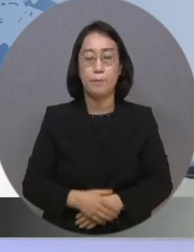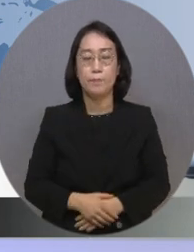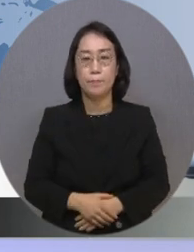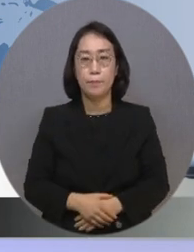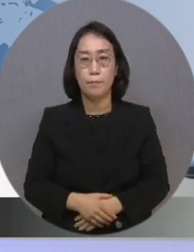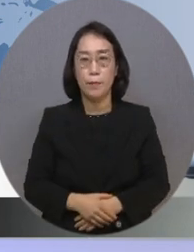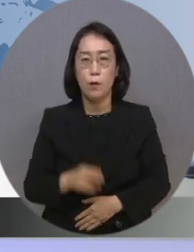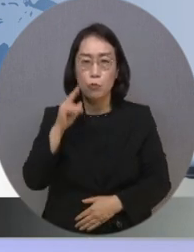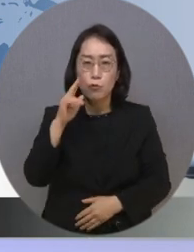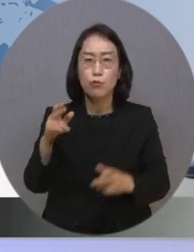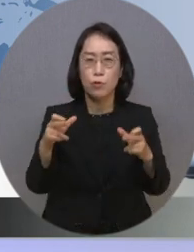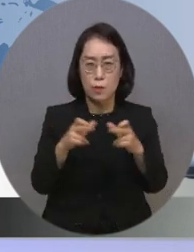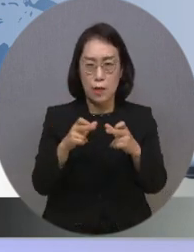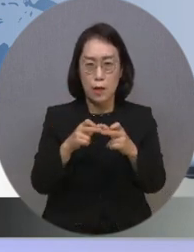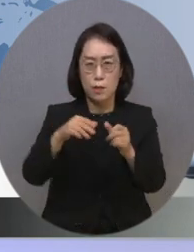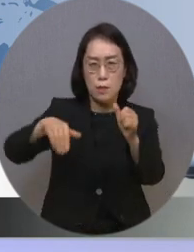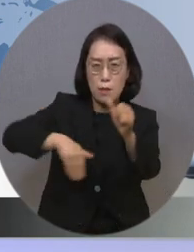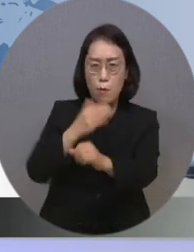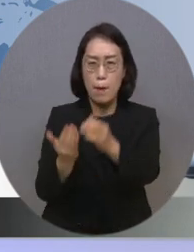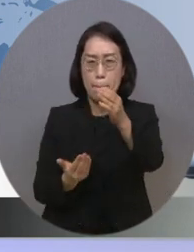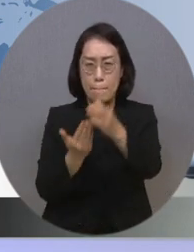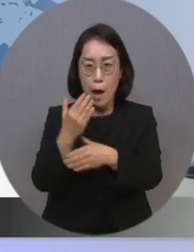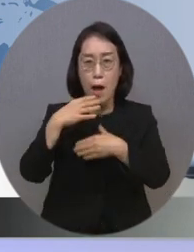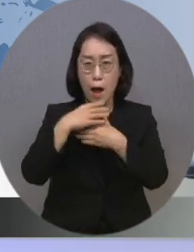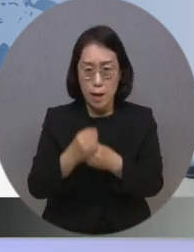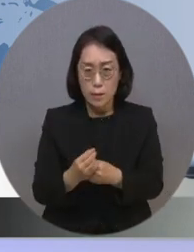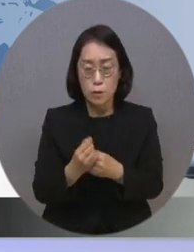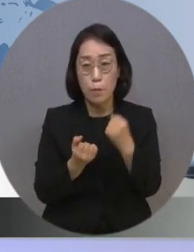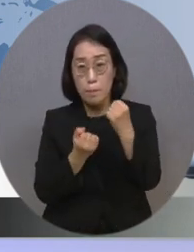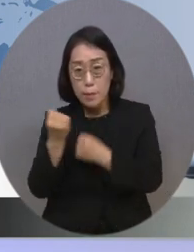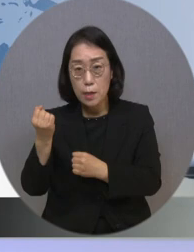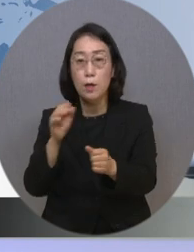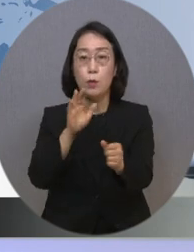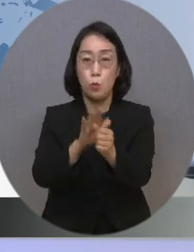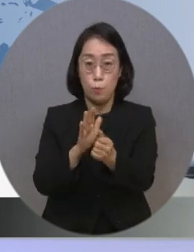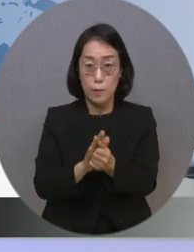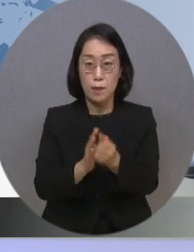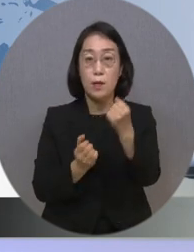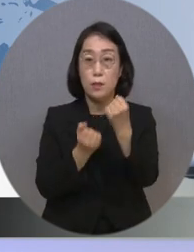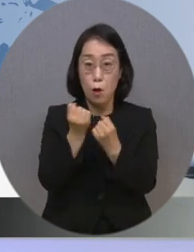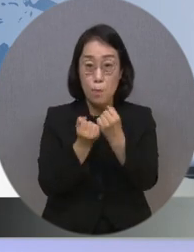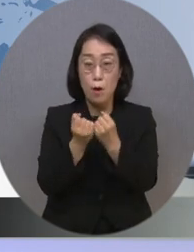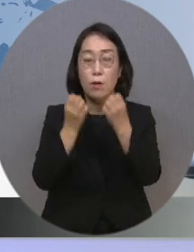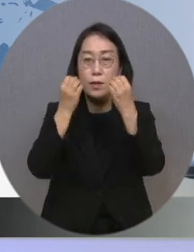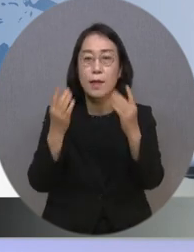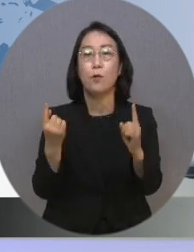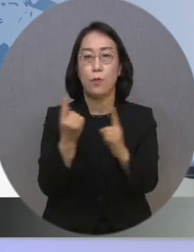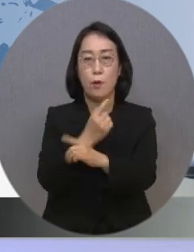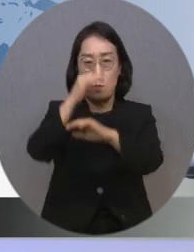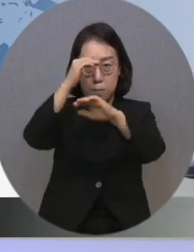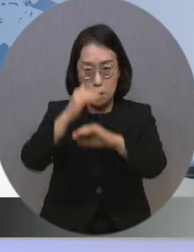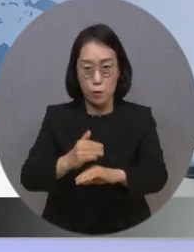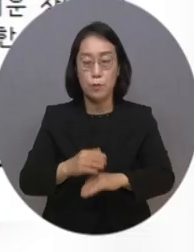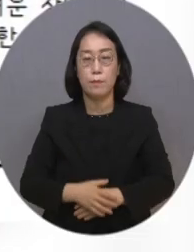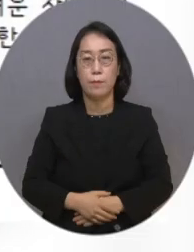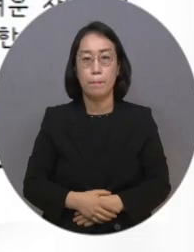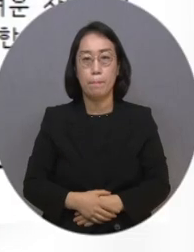중증장애인이 재난 상황에서 안전하게 대피할 수 있도록 돕는 가이드북 계정 반이 공개됐습니다